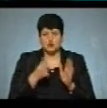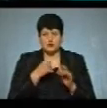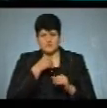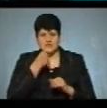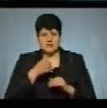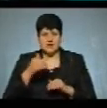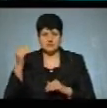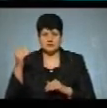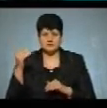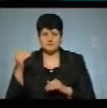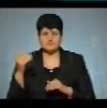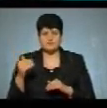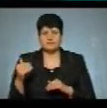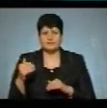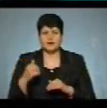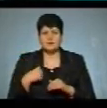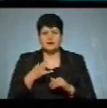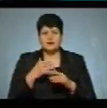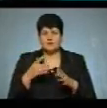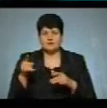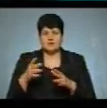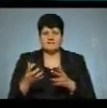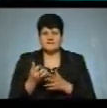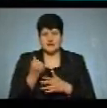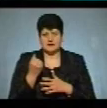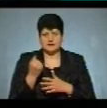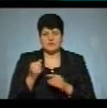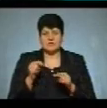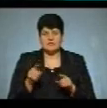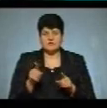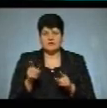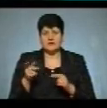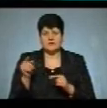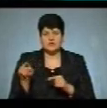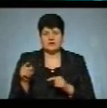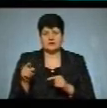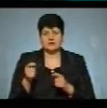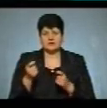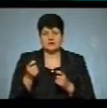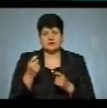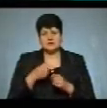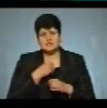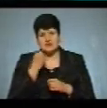старшими. Ми їх не можемо виграти через те, що вони від нас старші на